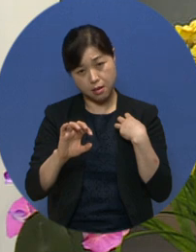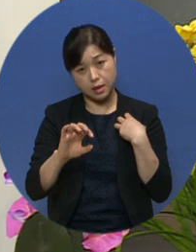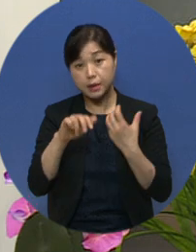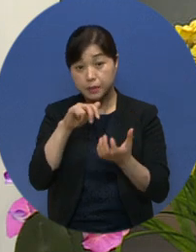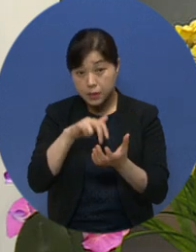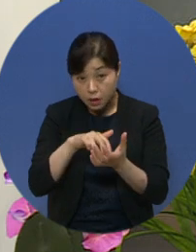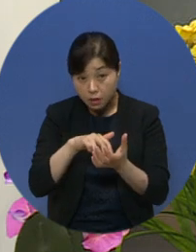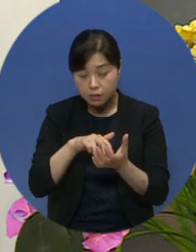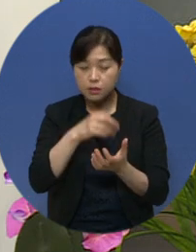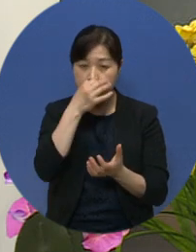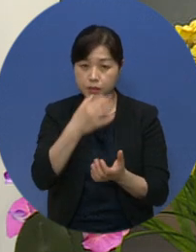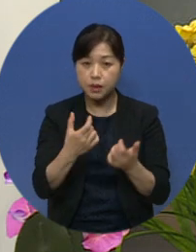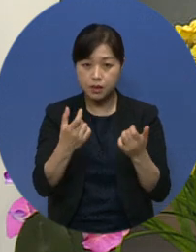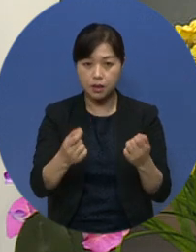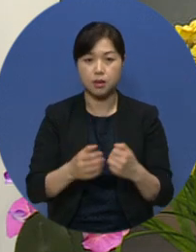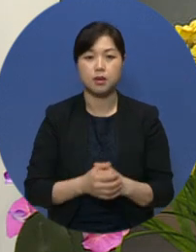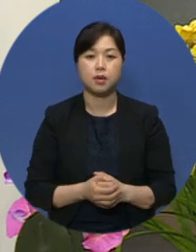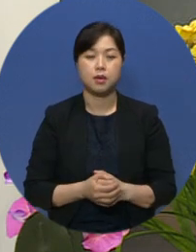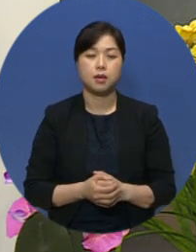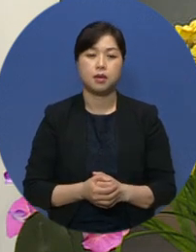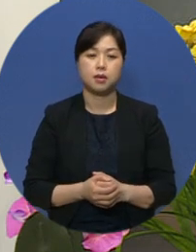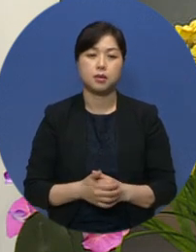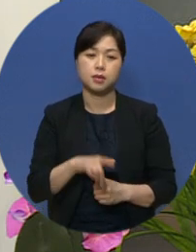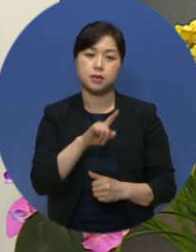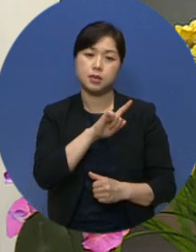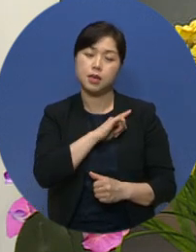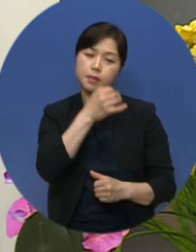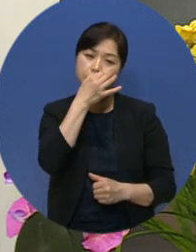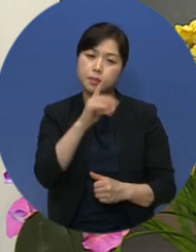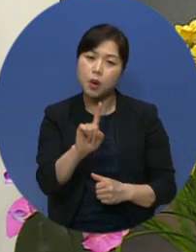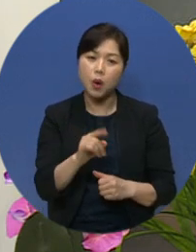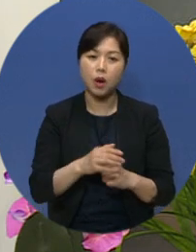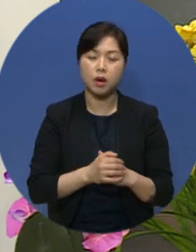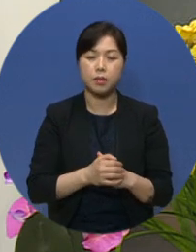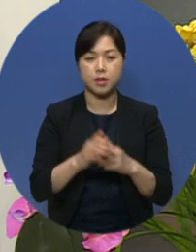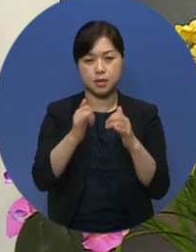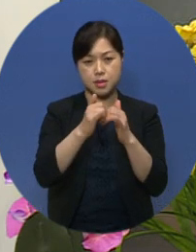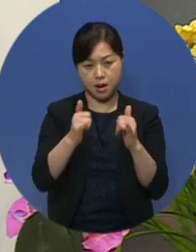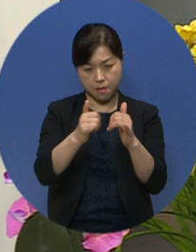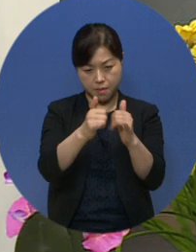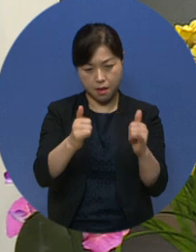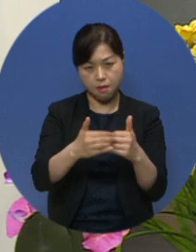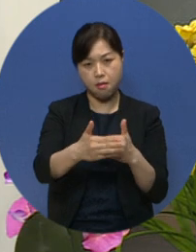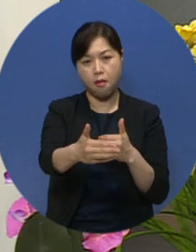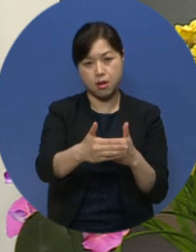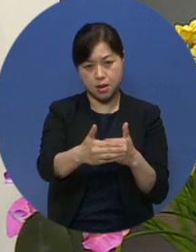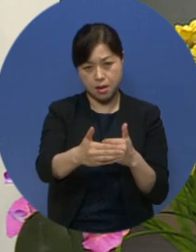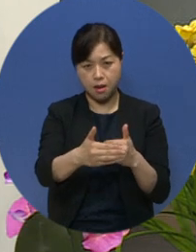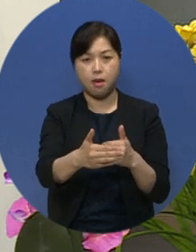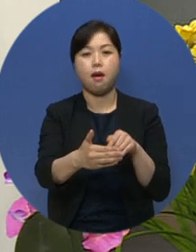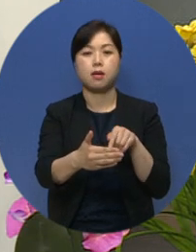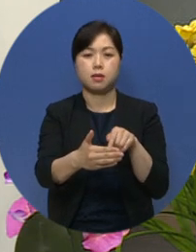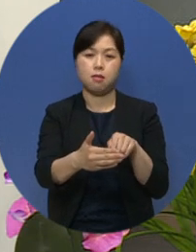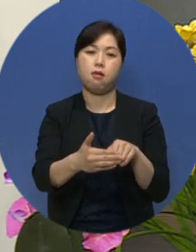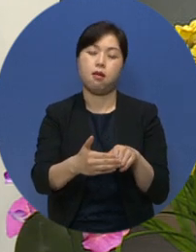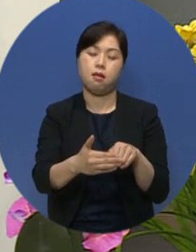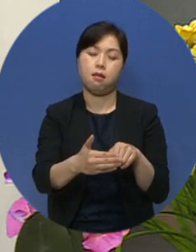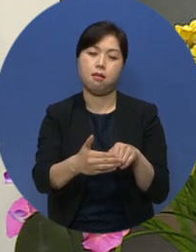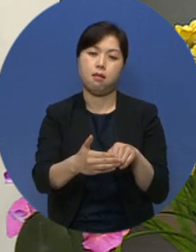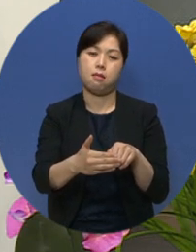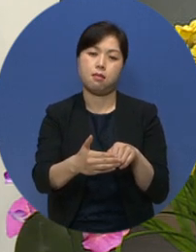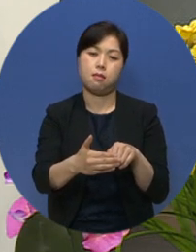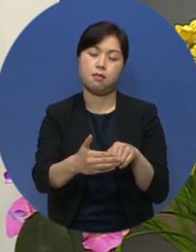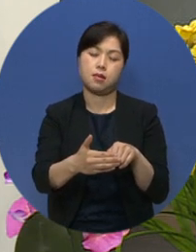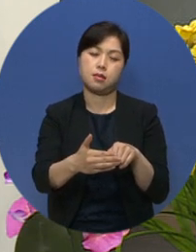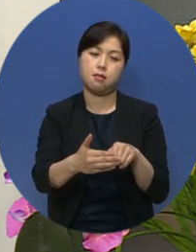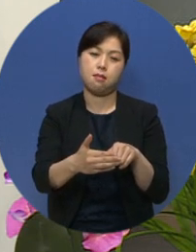것은 이 거리두기 운동의 우선 문제가 많이 에 됐을 것 같고 지금 에 훈련원